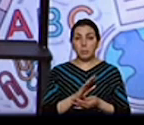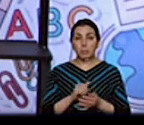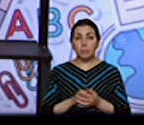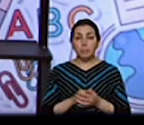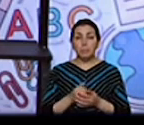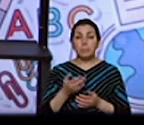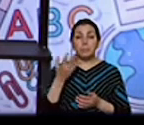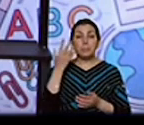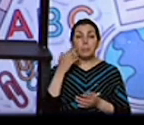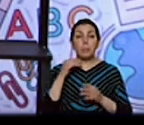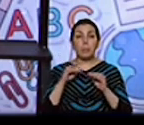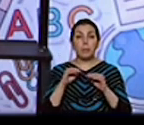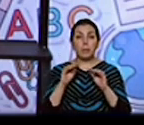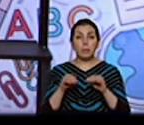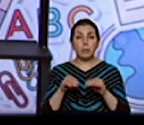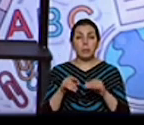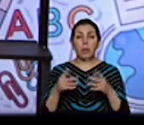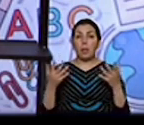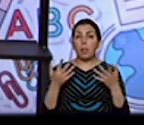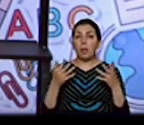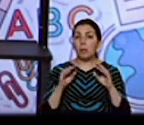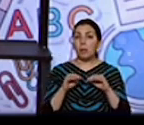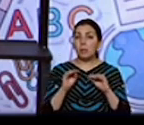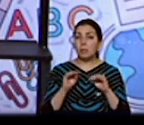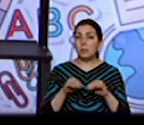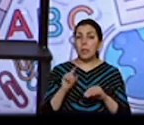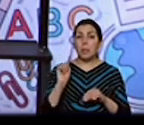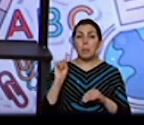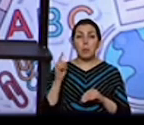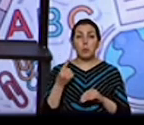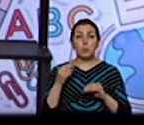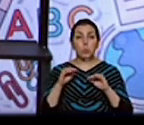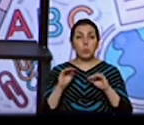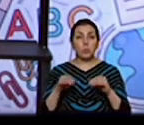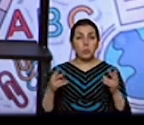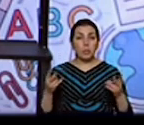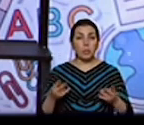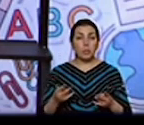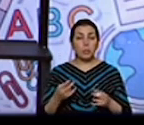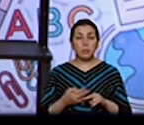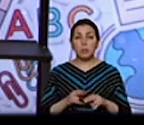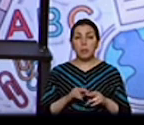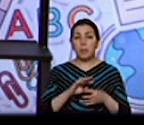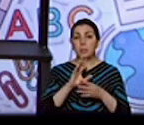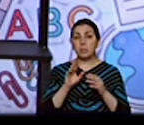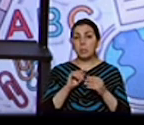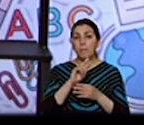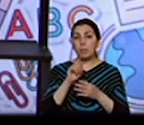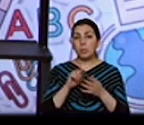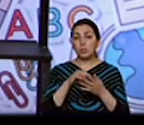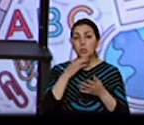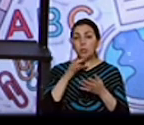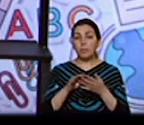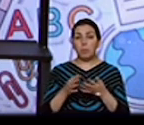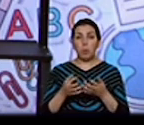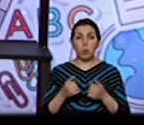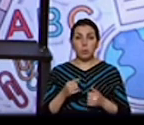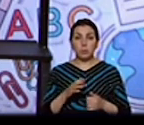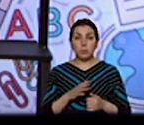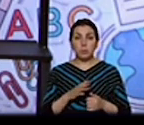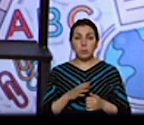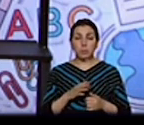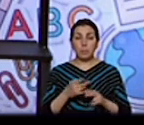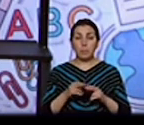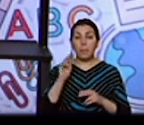ekiladi? Qanday ekiladi? Nima uchun ekish kerak? Mana shu savollarni barchasiga javob oldik. Mana shu